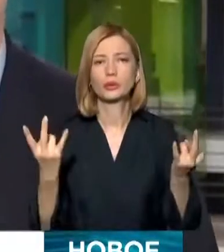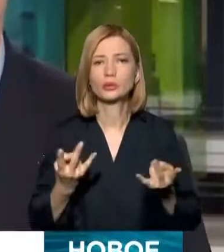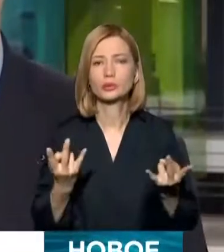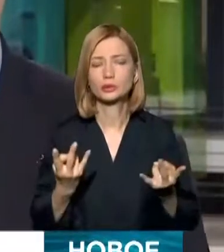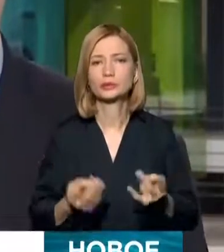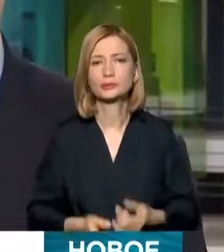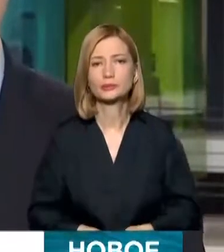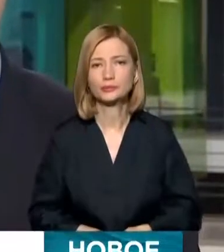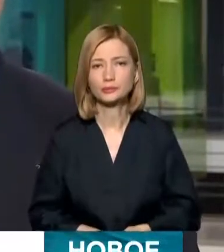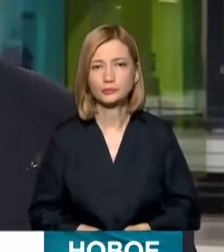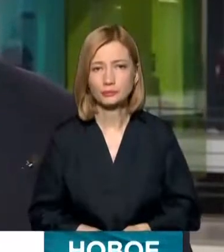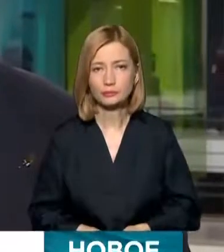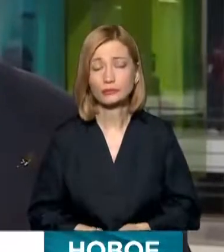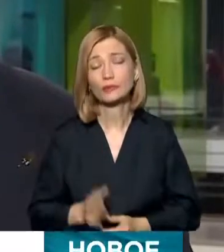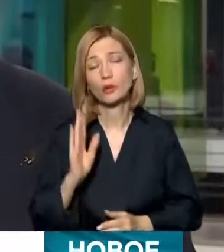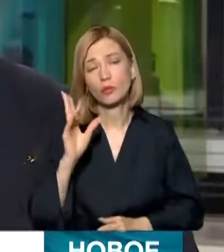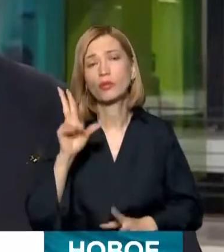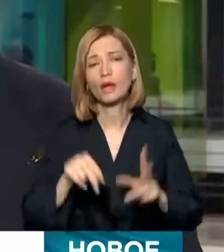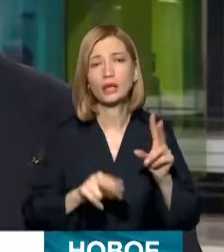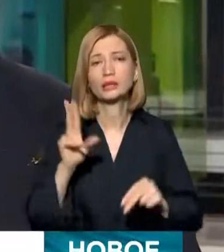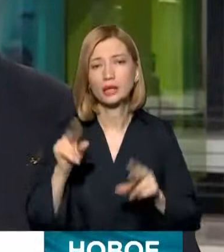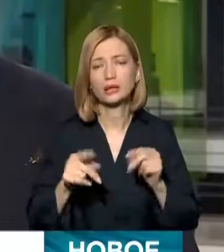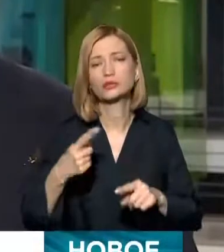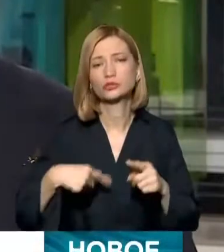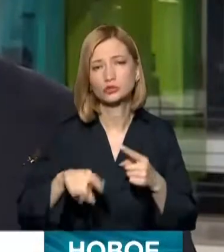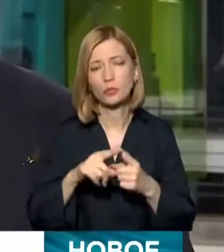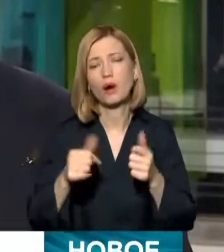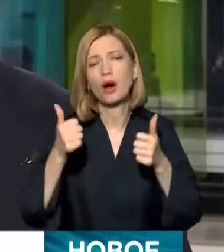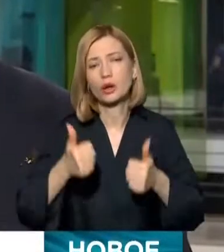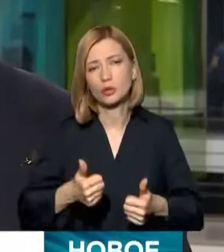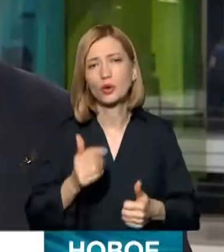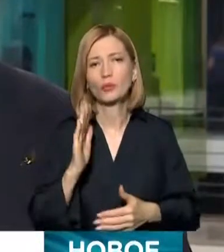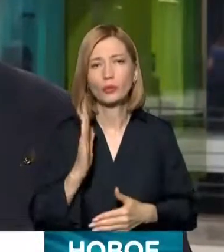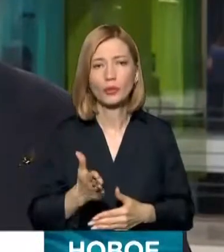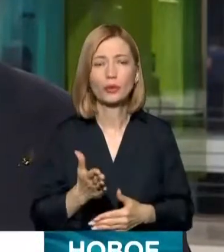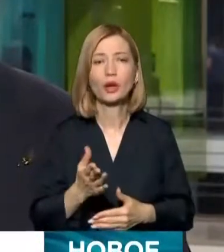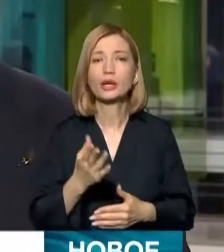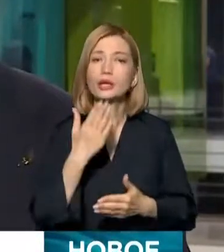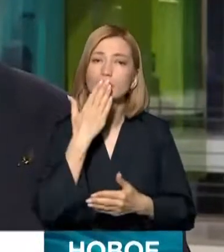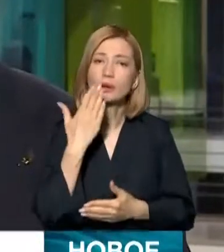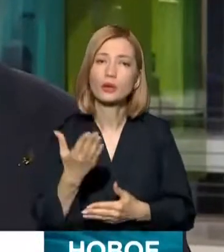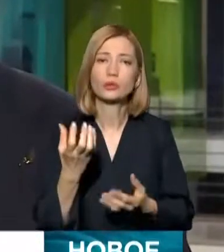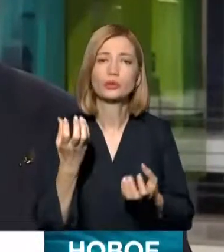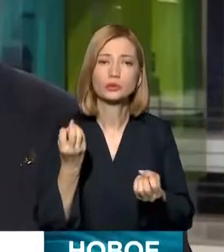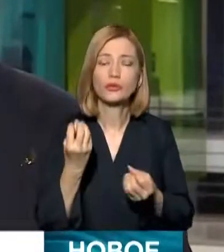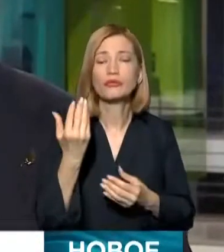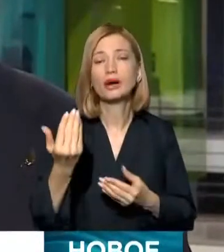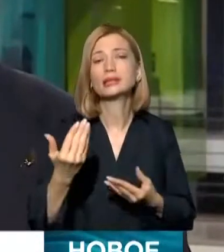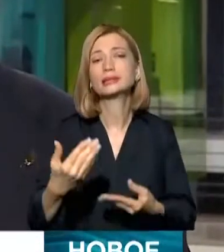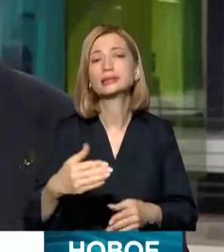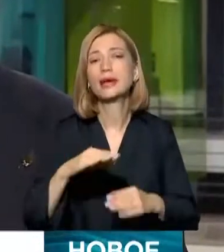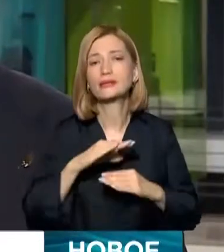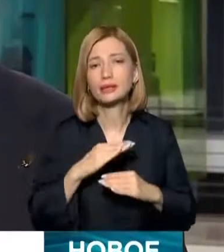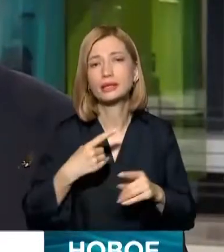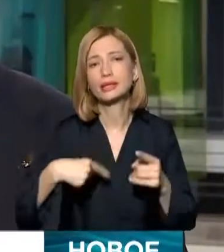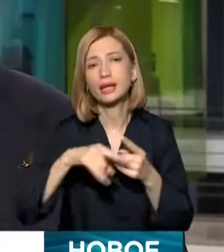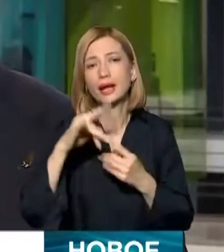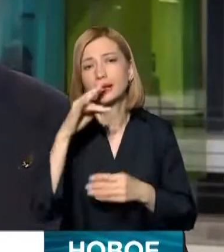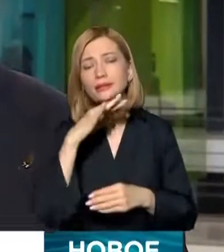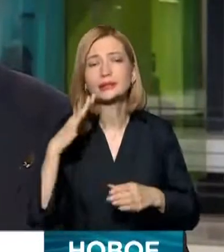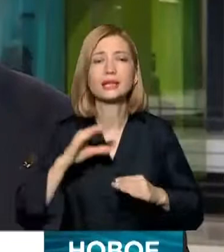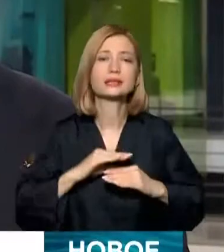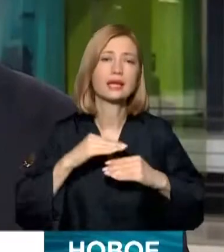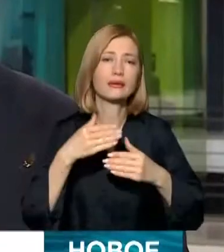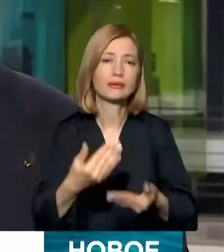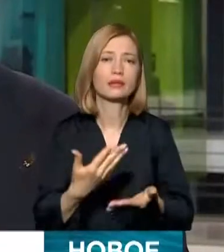генерально вообще. Ну, будем надеяться, что это на самом деле будет благом. И я не могу не спросить ваш совет, Алишер, для наших казахстанцев.